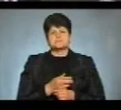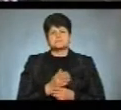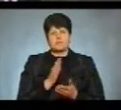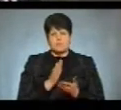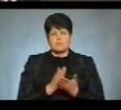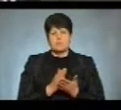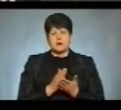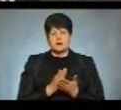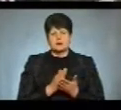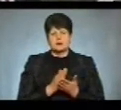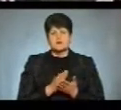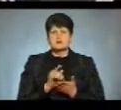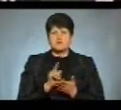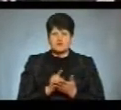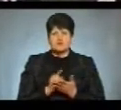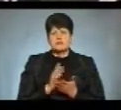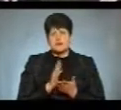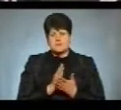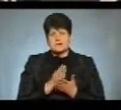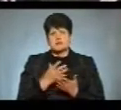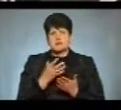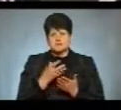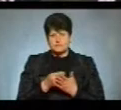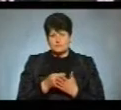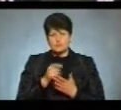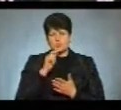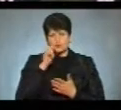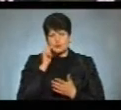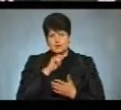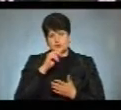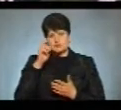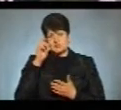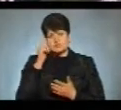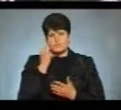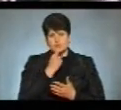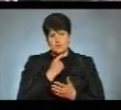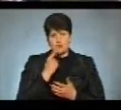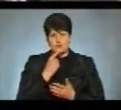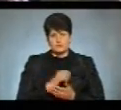має і повинна мати свою українську державну мову.